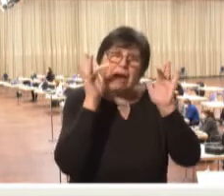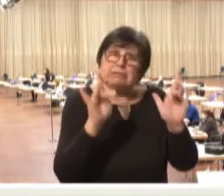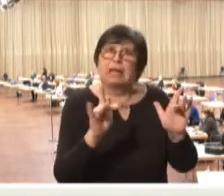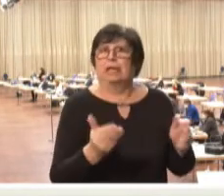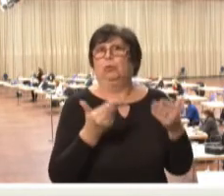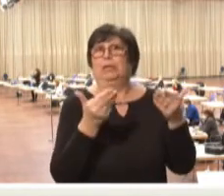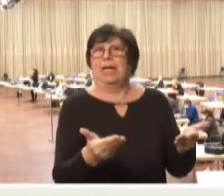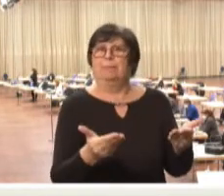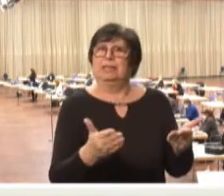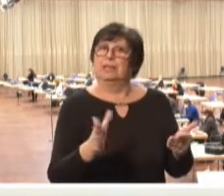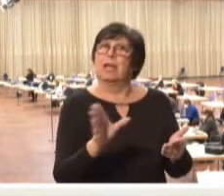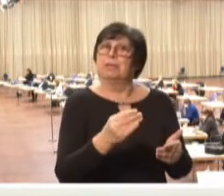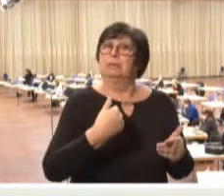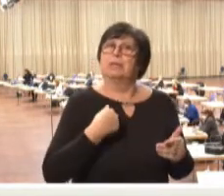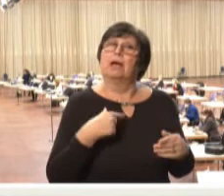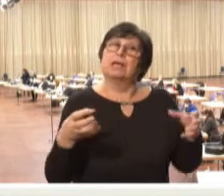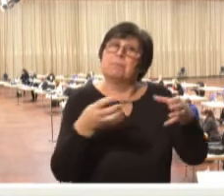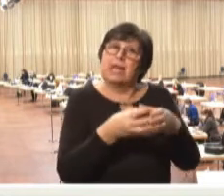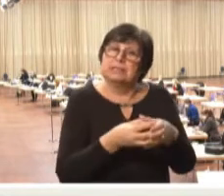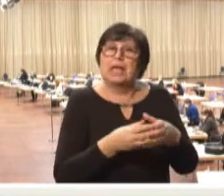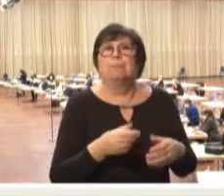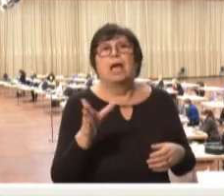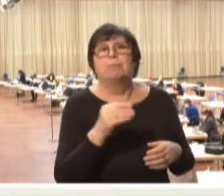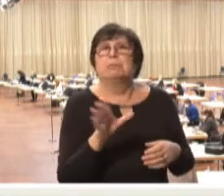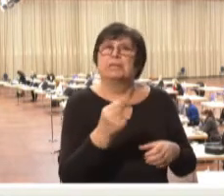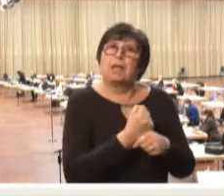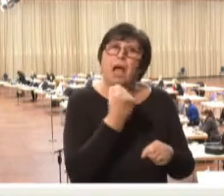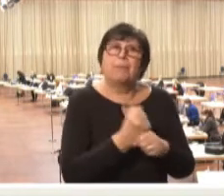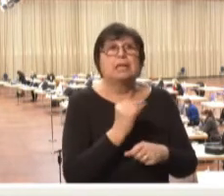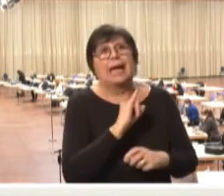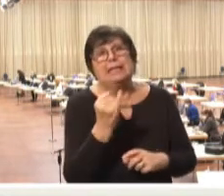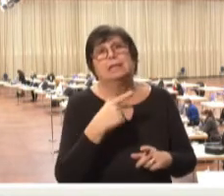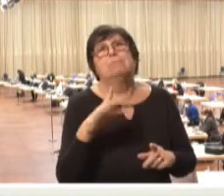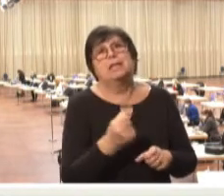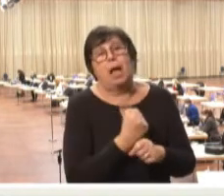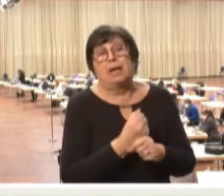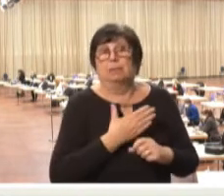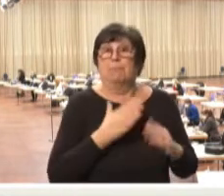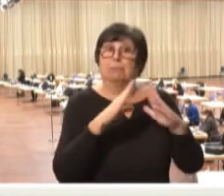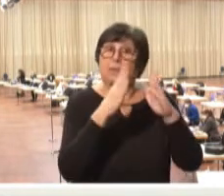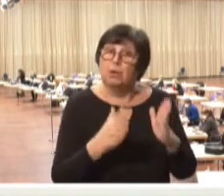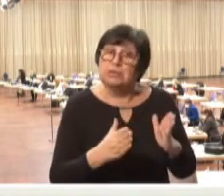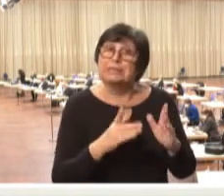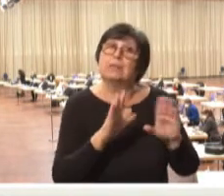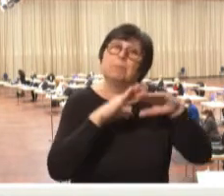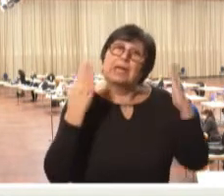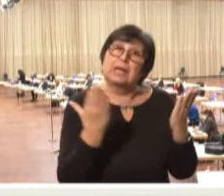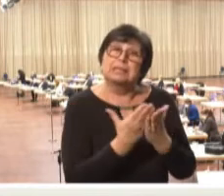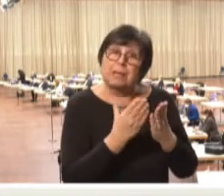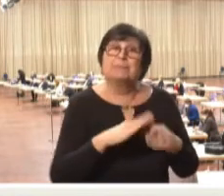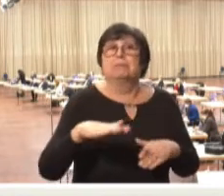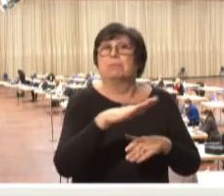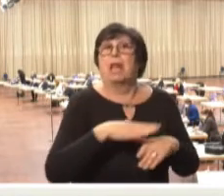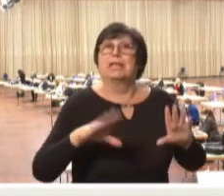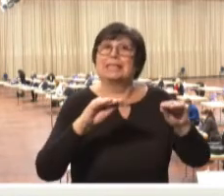Sie mit mir gemeinsam, aber vor allen Dingen mit den Mitarbeiterinnen und Mitarbeitern meines Hauses, aber vor allen Dingen den ganzen Landnutzern in